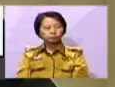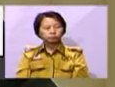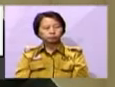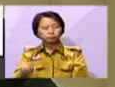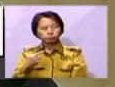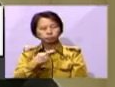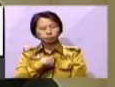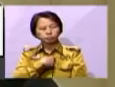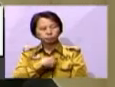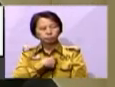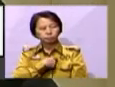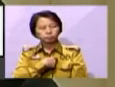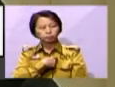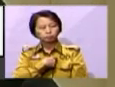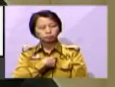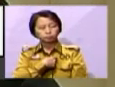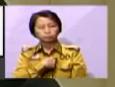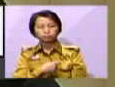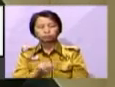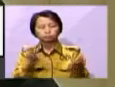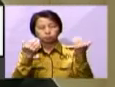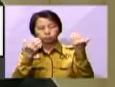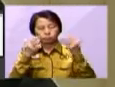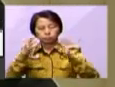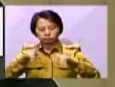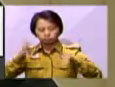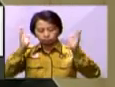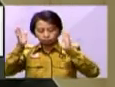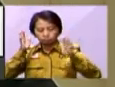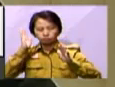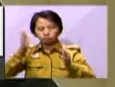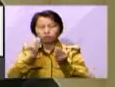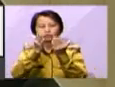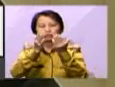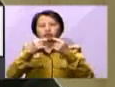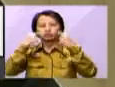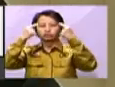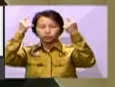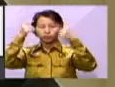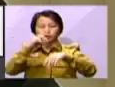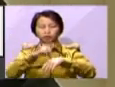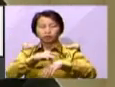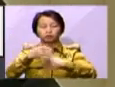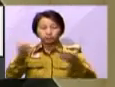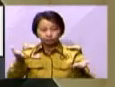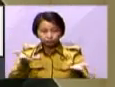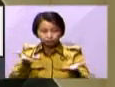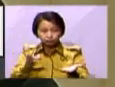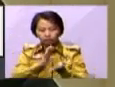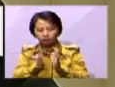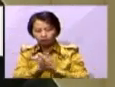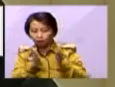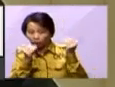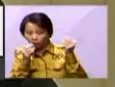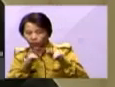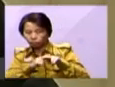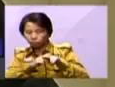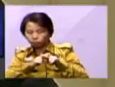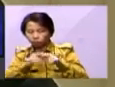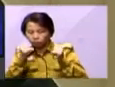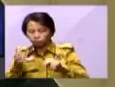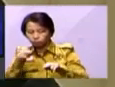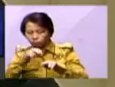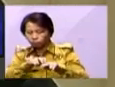Saya berharap rakyat Malaysia akan mendoakan kejayaan kami di Tanah Suci supaya operasi haji dapat